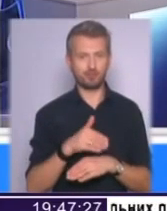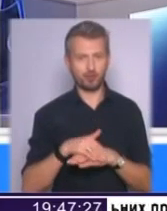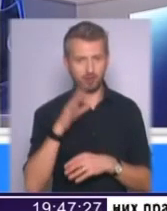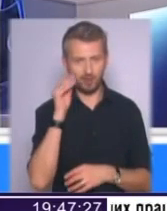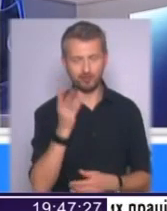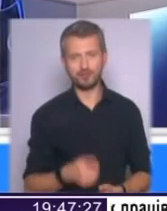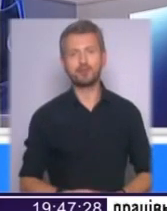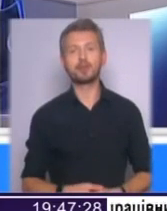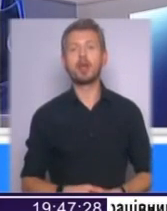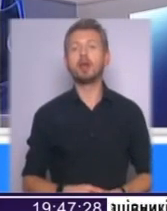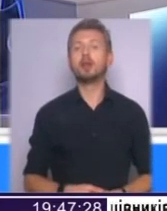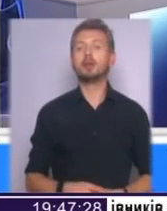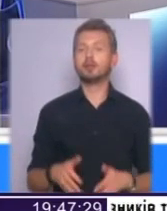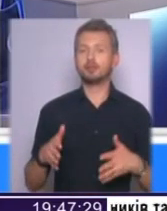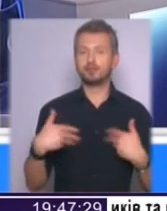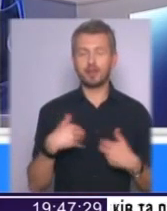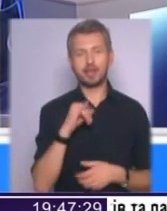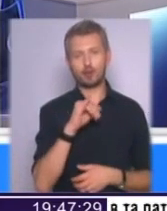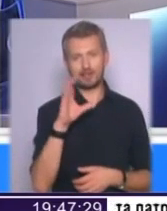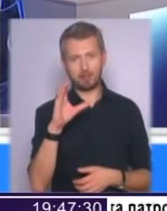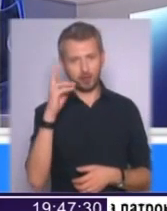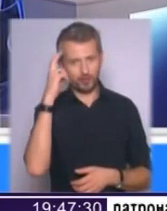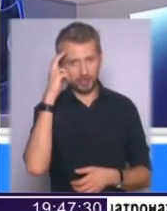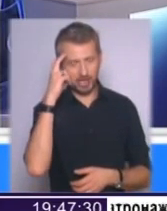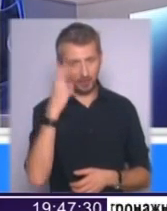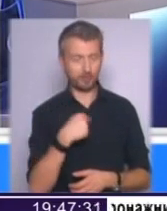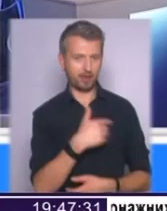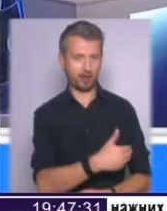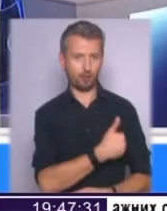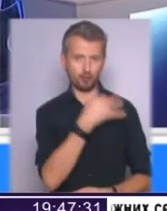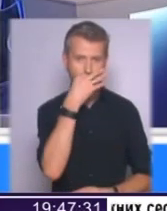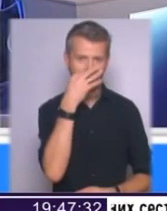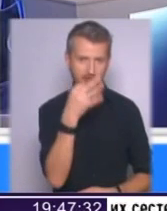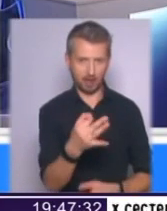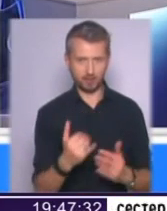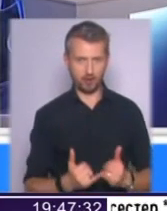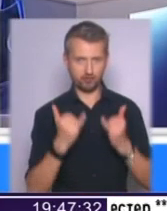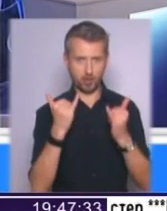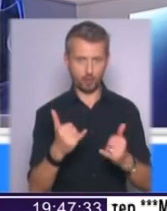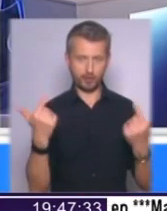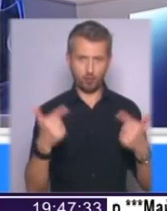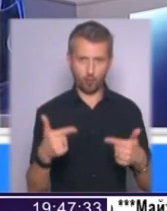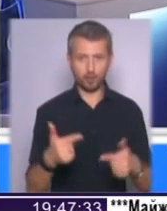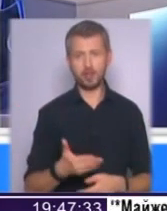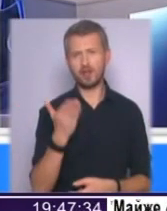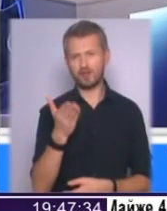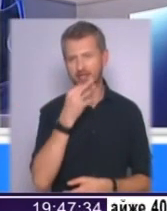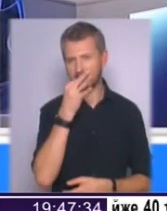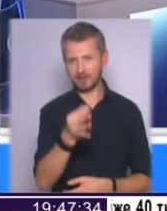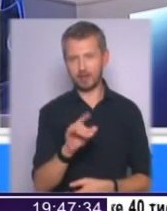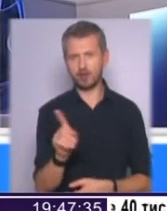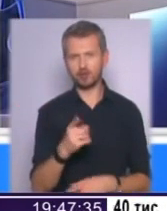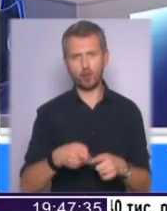Добрий вечір. Говоріть, будь ласка. Я хочу сказати шановному гостю, ви сказали, що